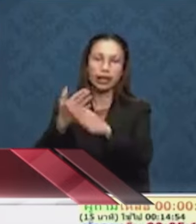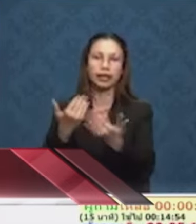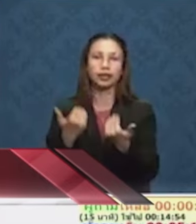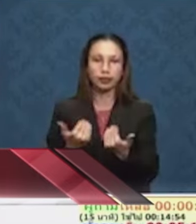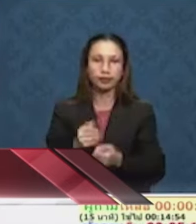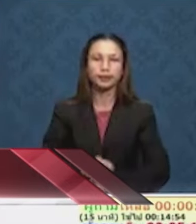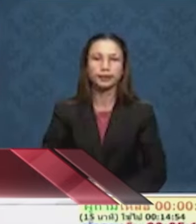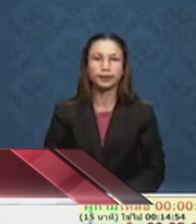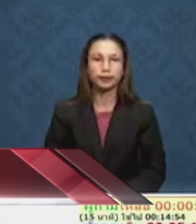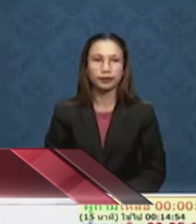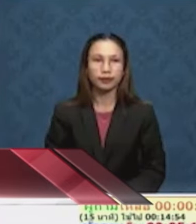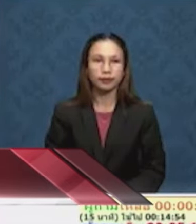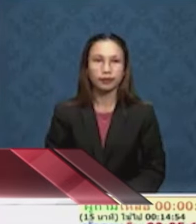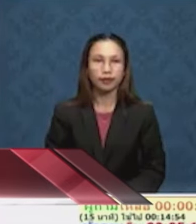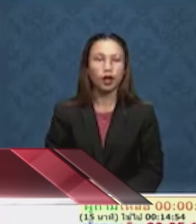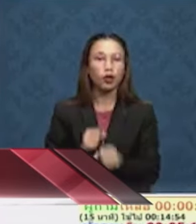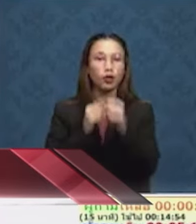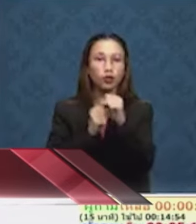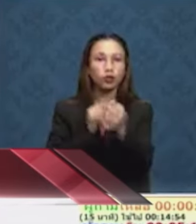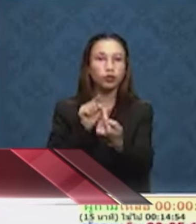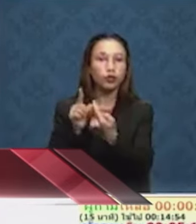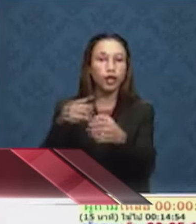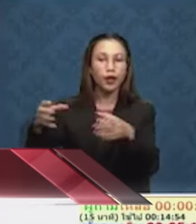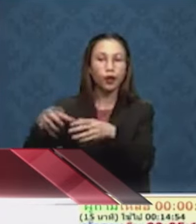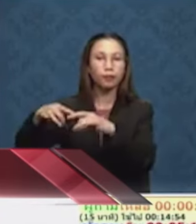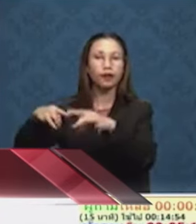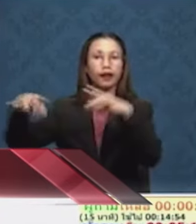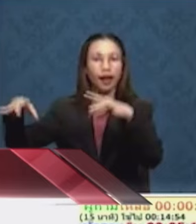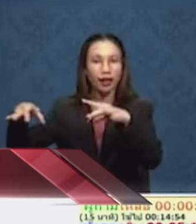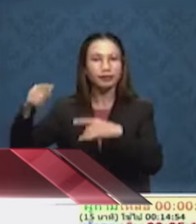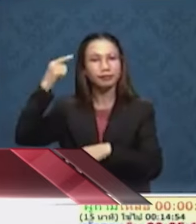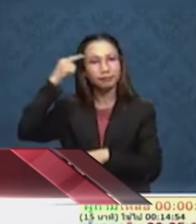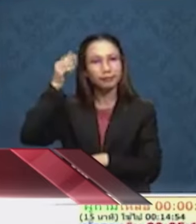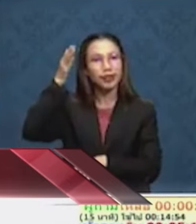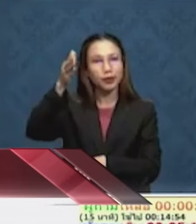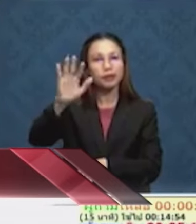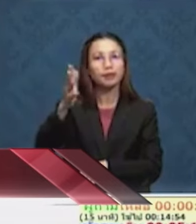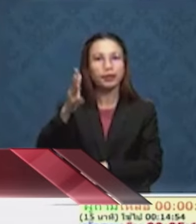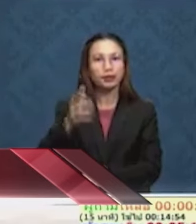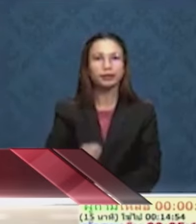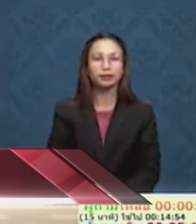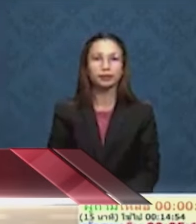ว่านะครับก็จะต้องสู้กับแรงค้านที่ไร้อนาคตครับขอบคุณครับ